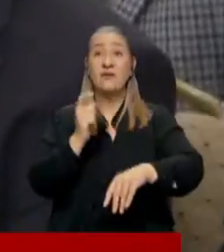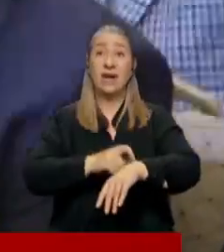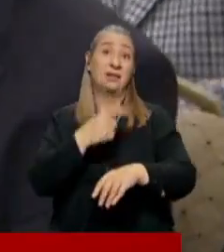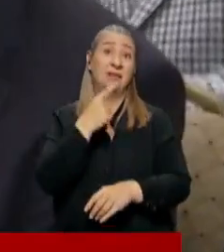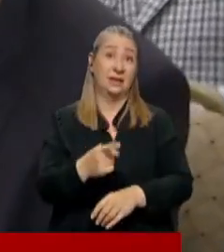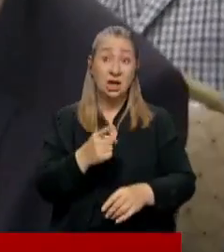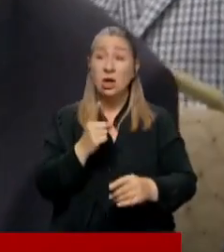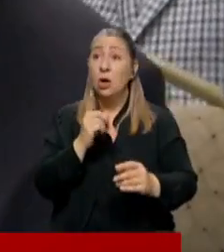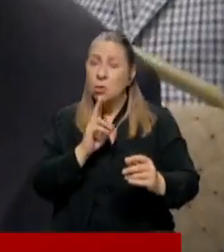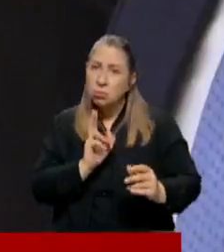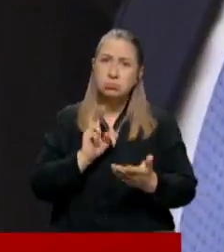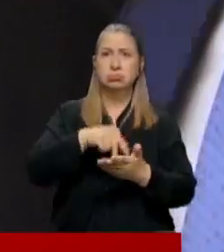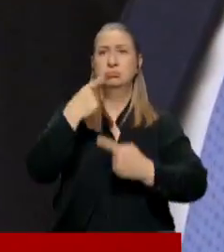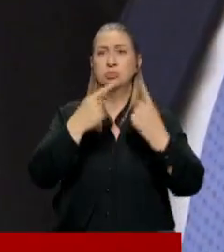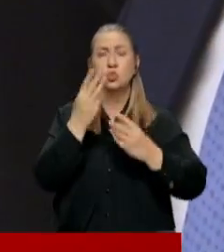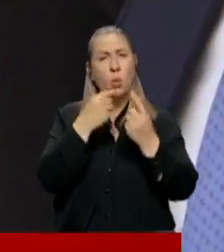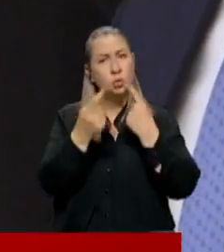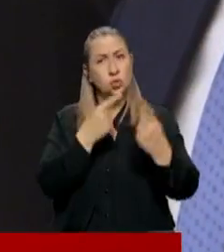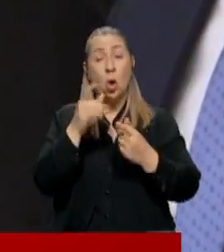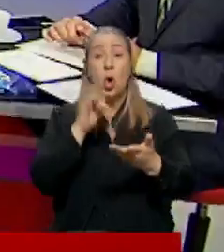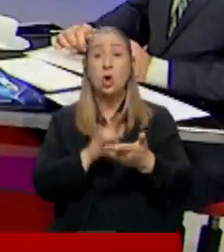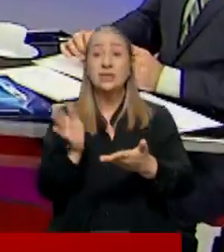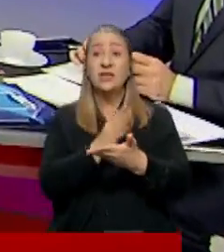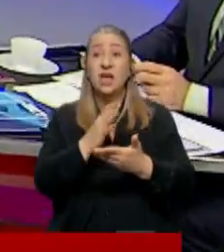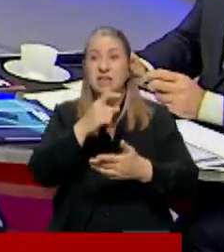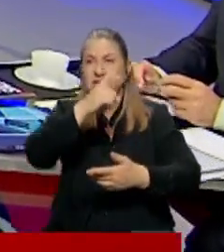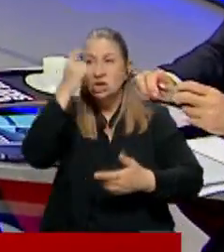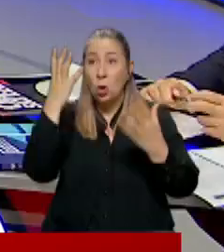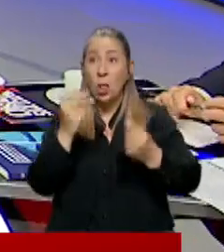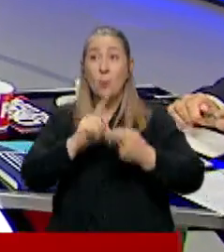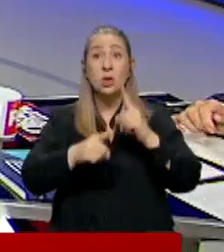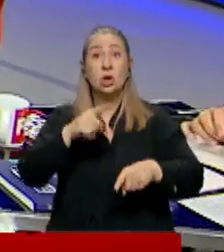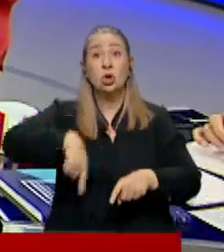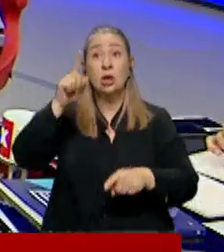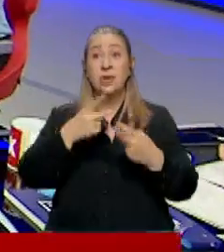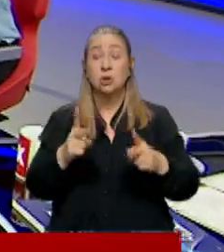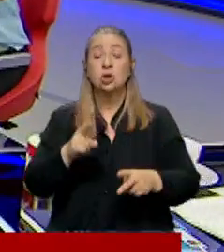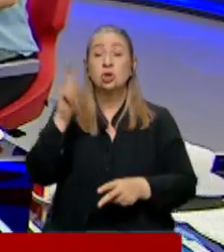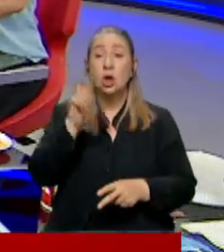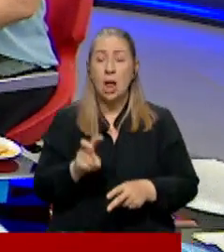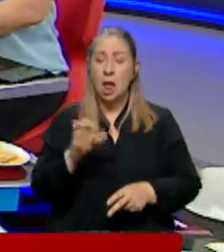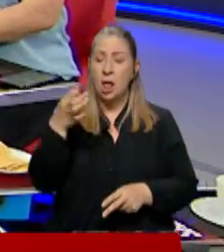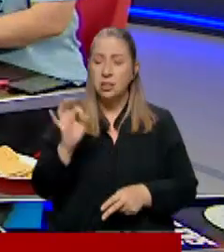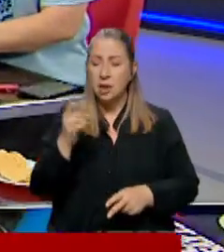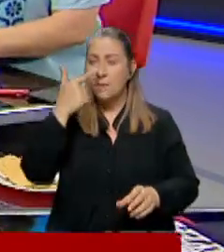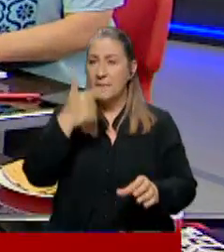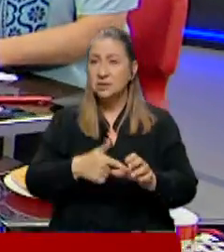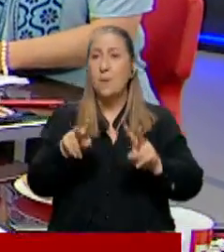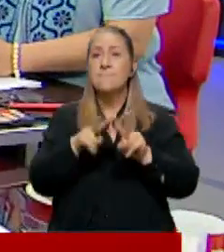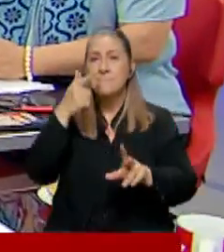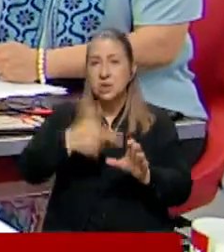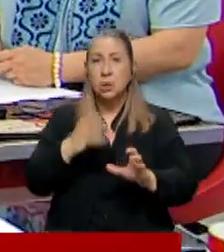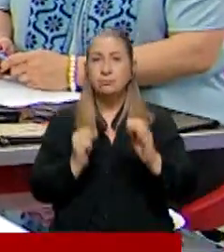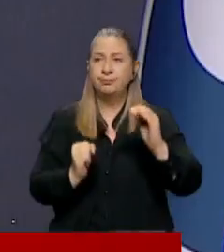dedi. Çıkışı çok konuşuldu. Orta sayfa ısınan siyaset gündemiyle açılıyor. Döviz, altın, benzin, mazot hepsi